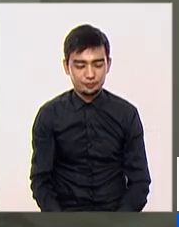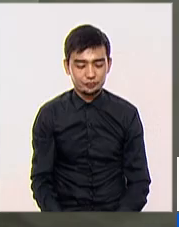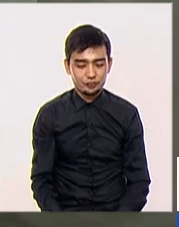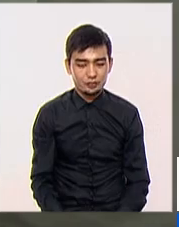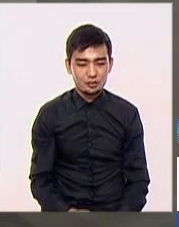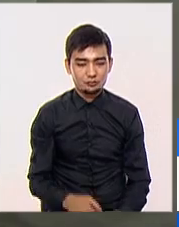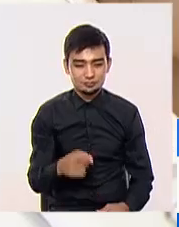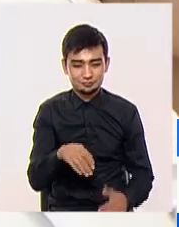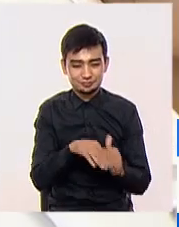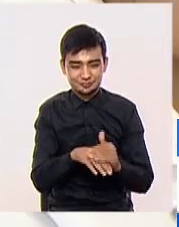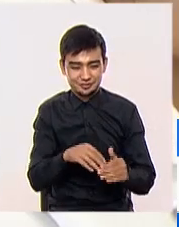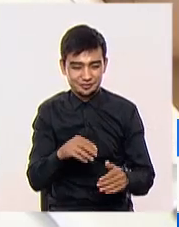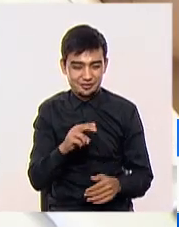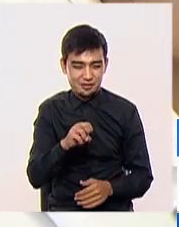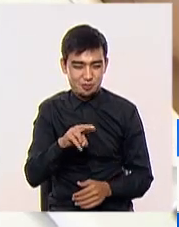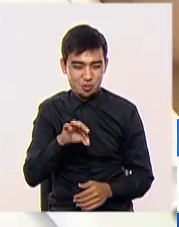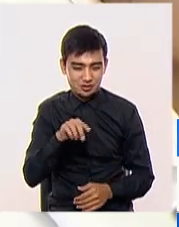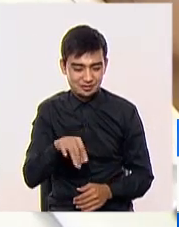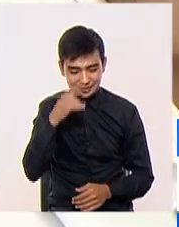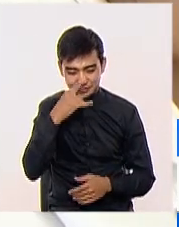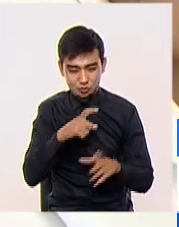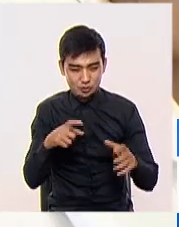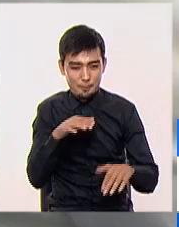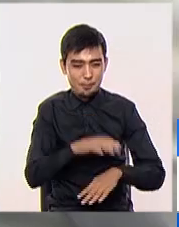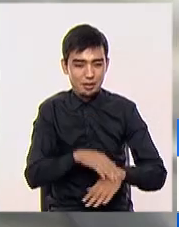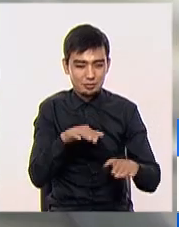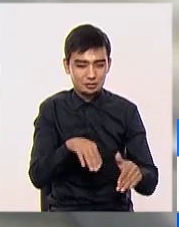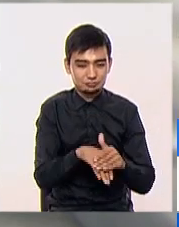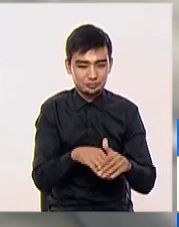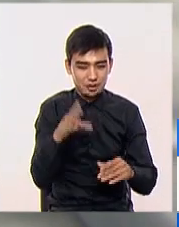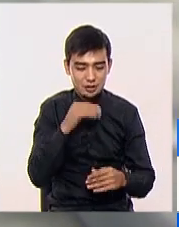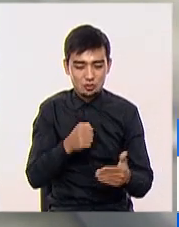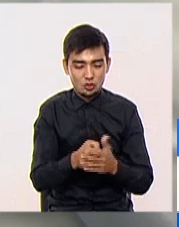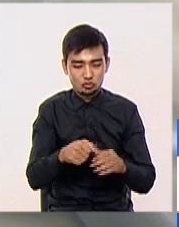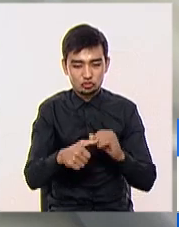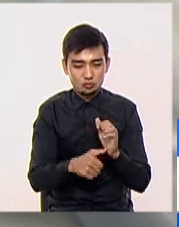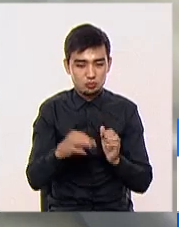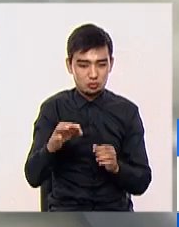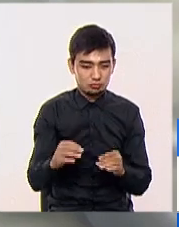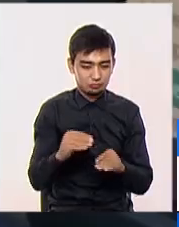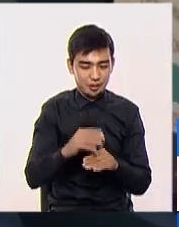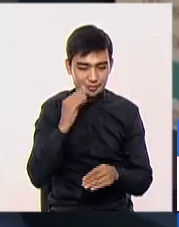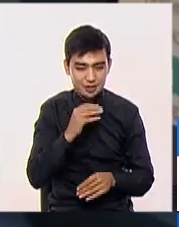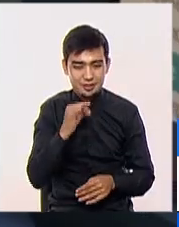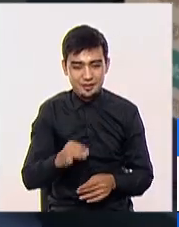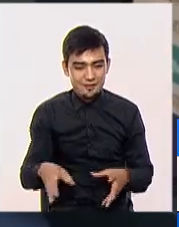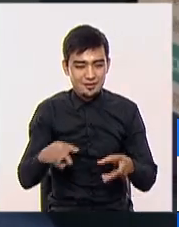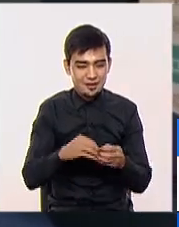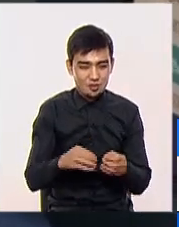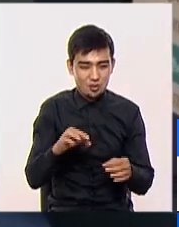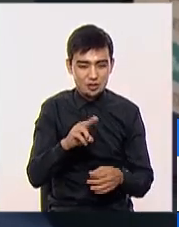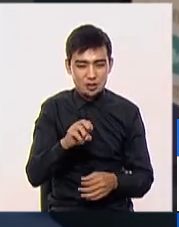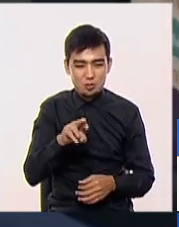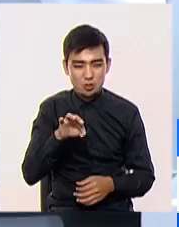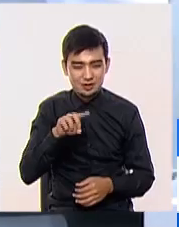По сберегательным депозитам казахстанцы смогут хранить деньги в банках с приростом до 16%. В целом повышение коснулось всей депозитной